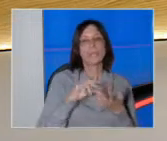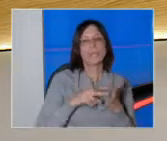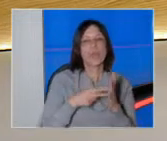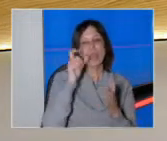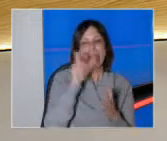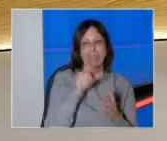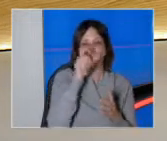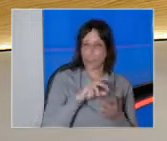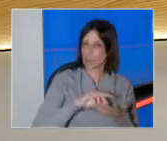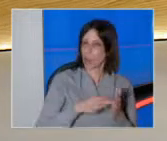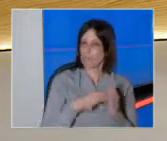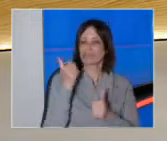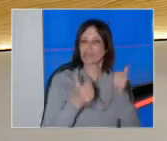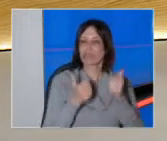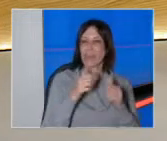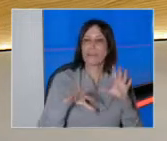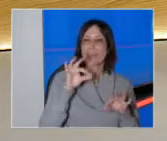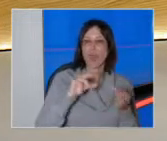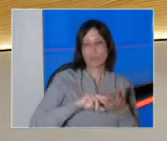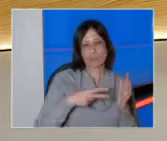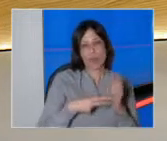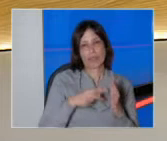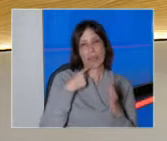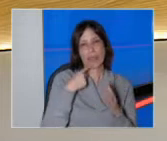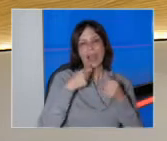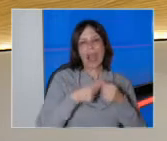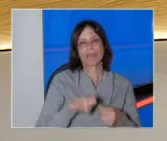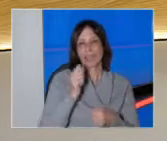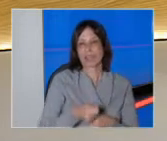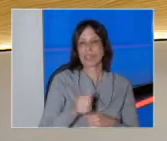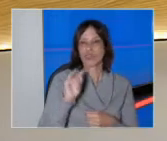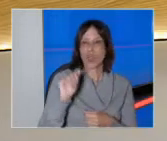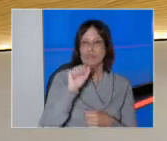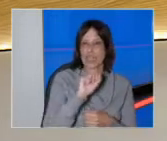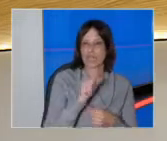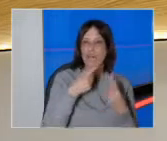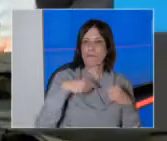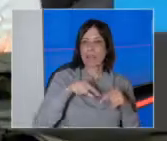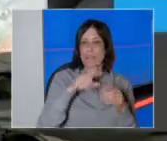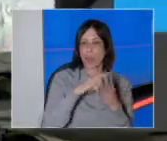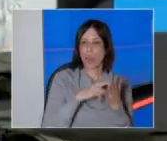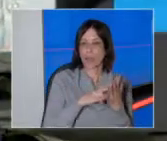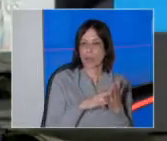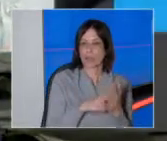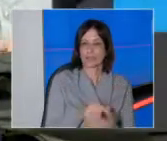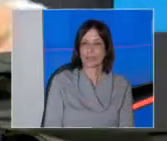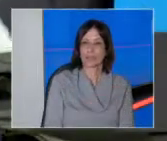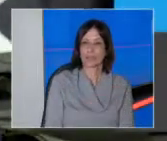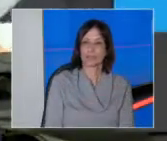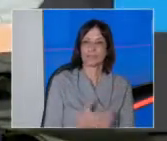שמתחרים בבחירות פוליטיות. כך טען חבר הכנסת יואב סגלוביץ' בוועדת החוקה. רוצים